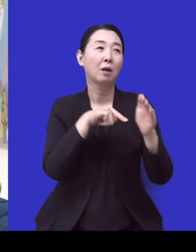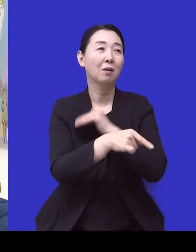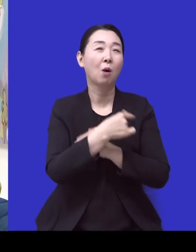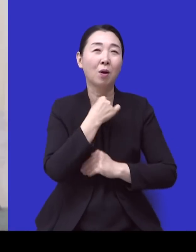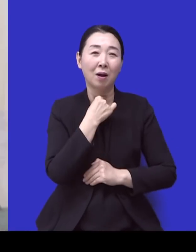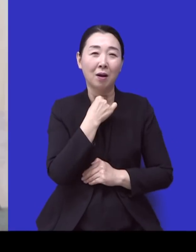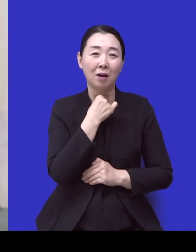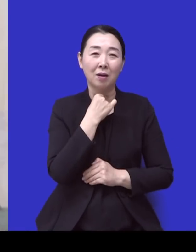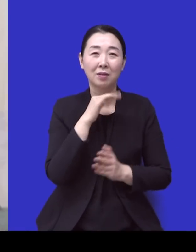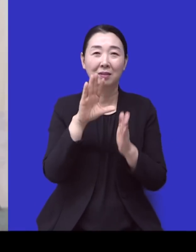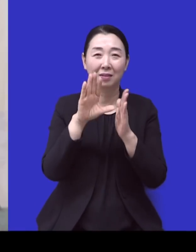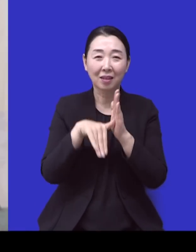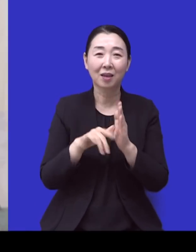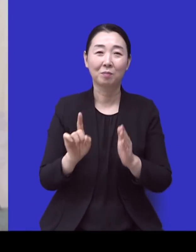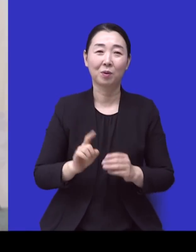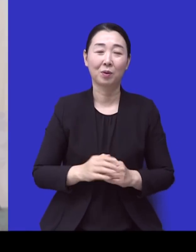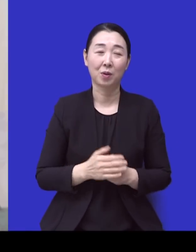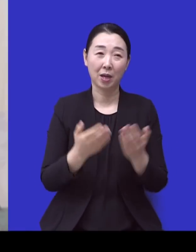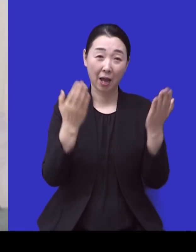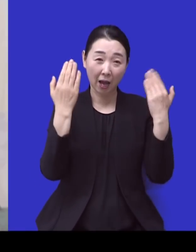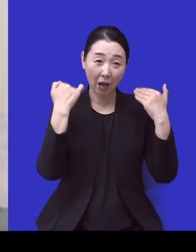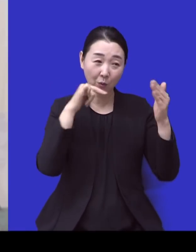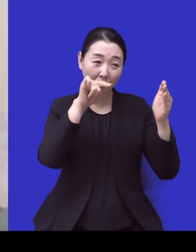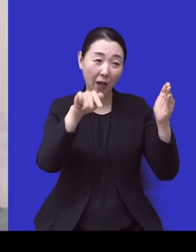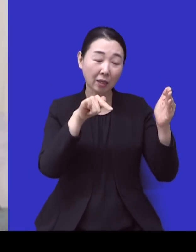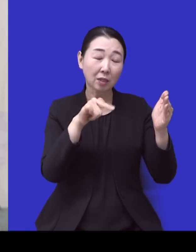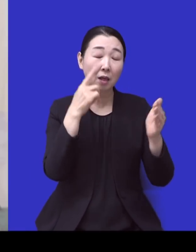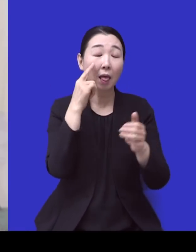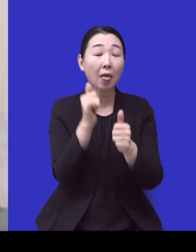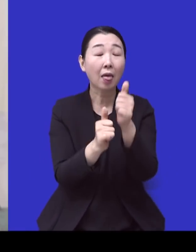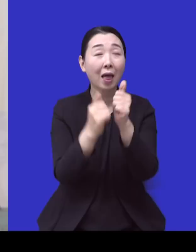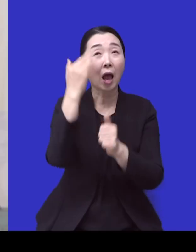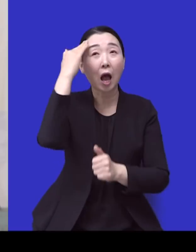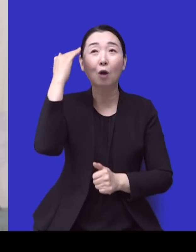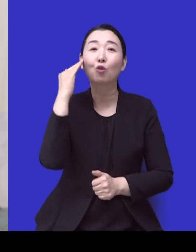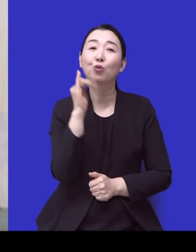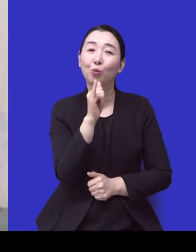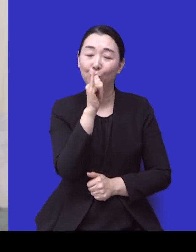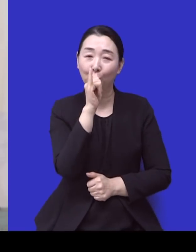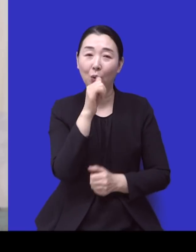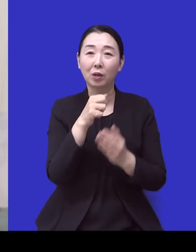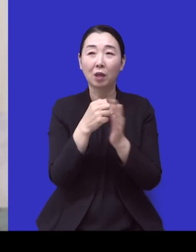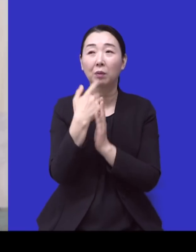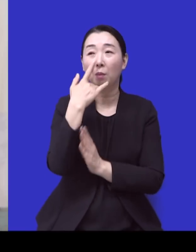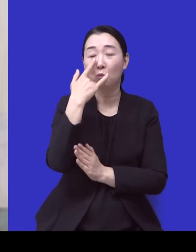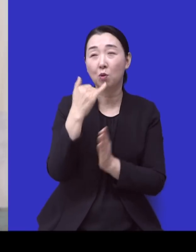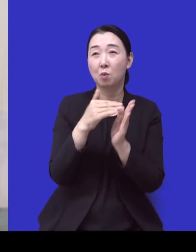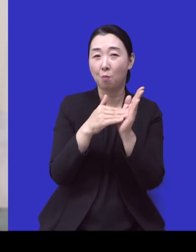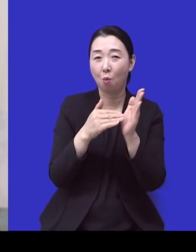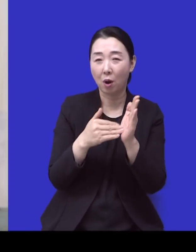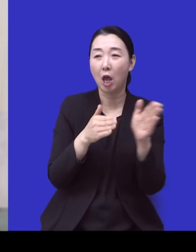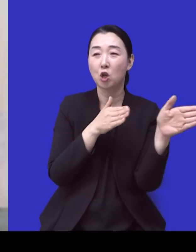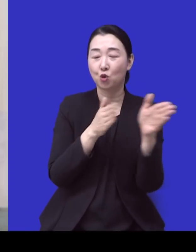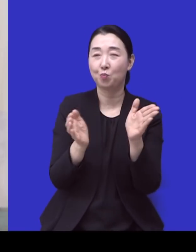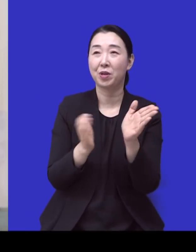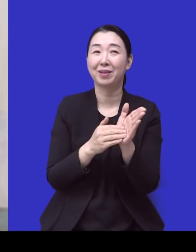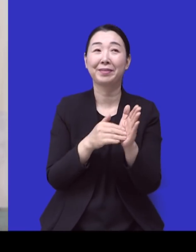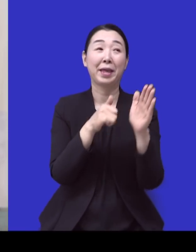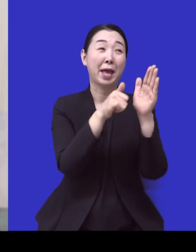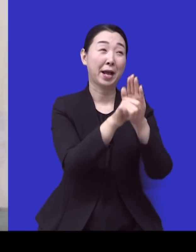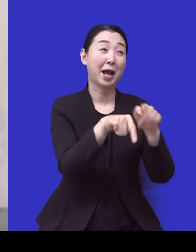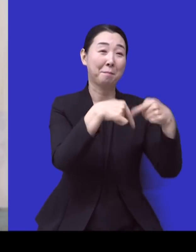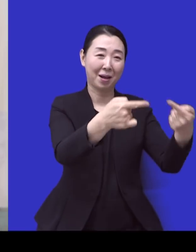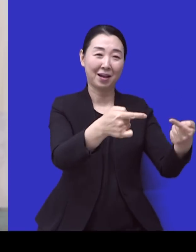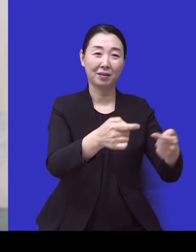근데 마침 거기 학교에서 이제 오디션을 한국에서 보더라고요. 그래서 그거를 엄마 아빠 몰래 준비를 해서 봤어요.